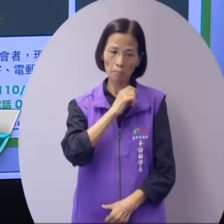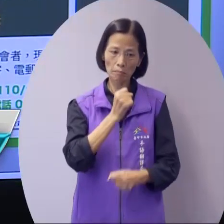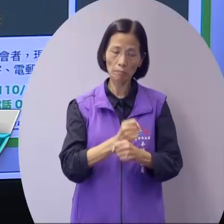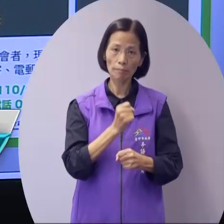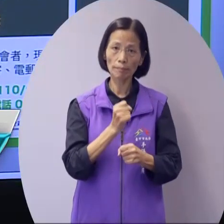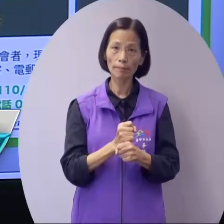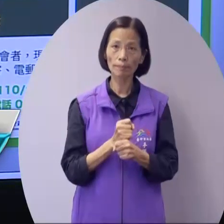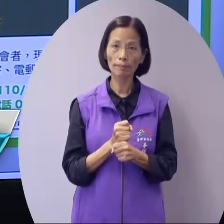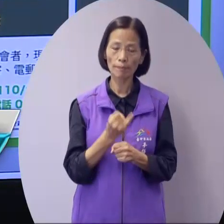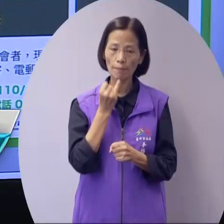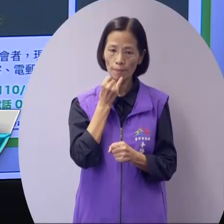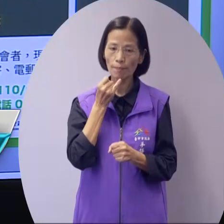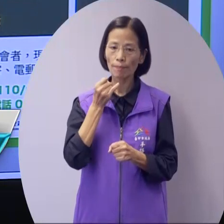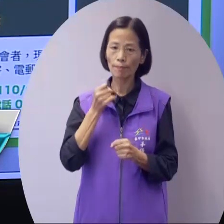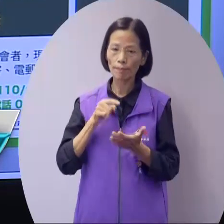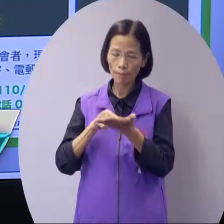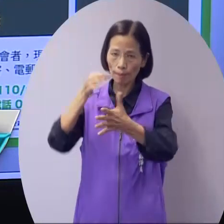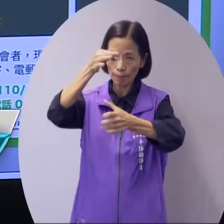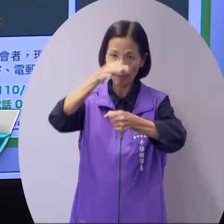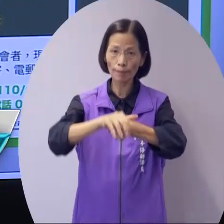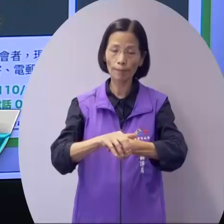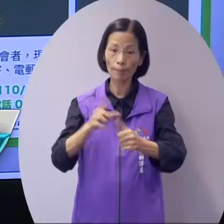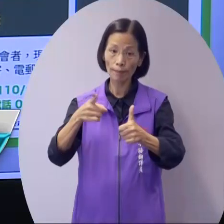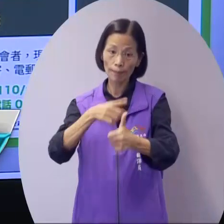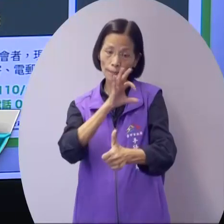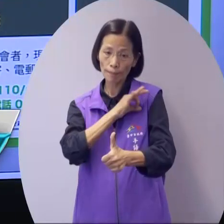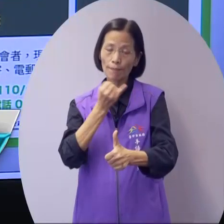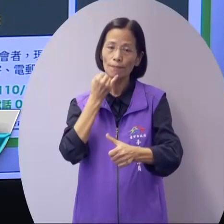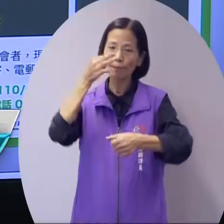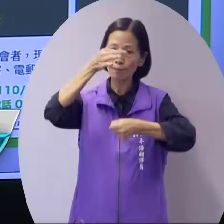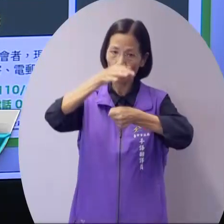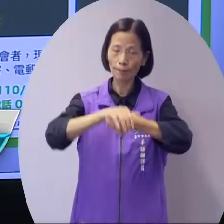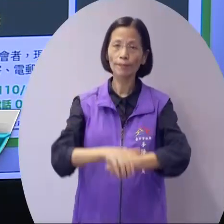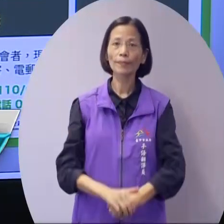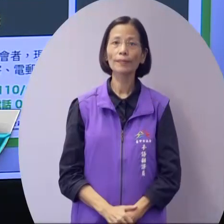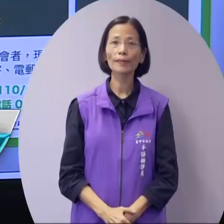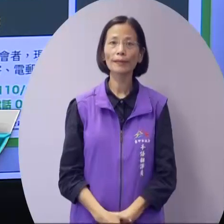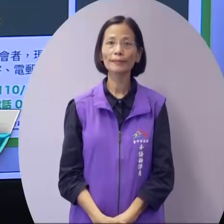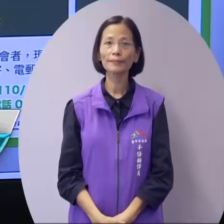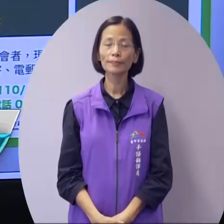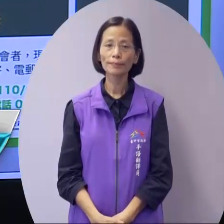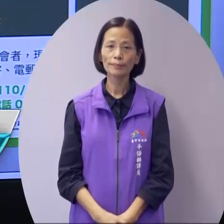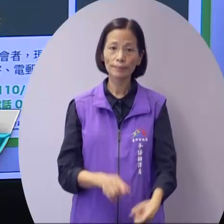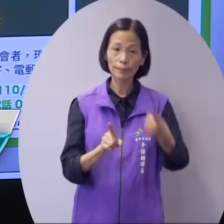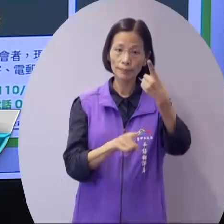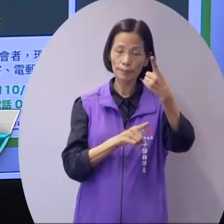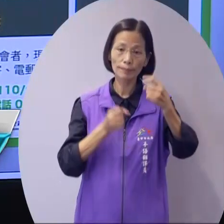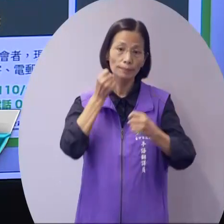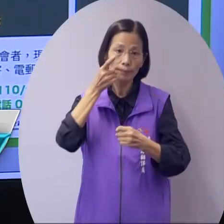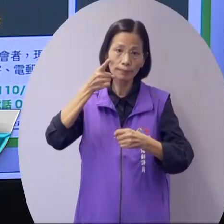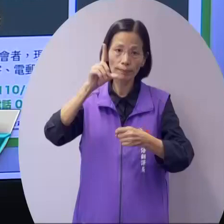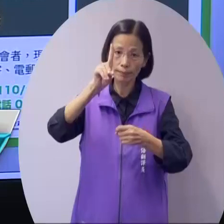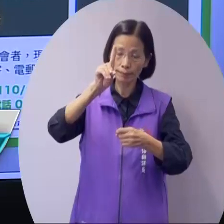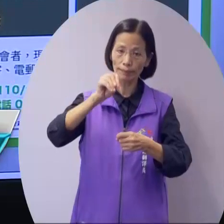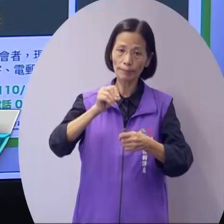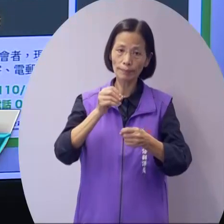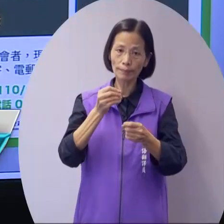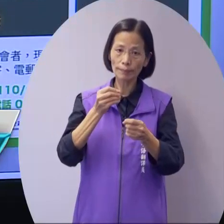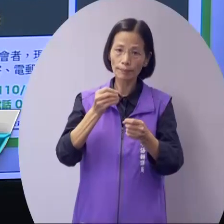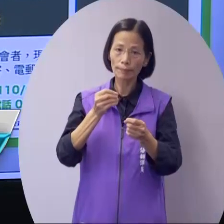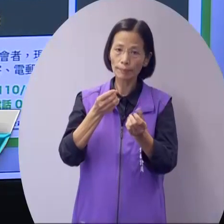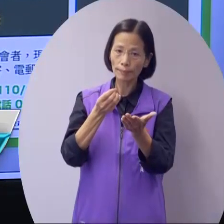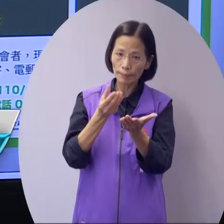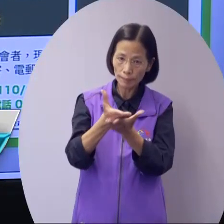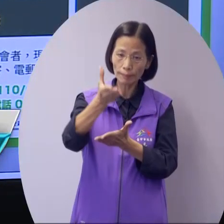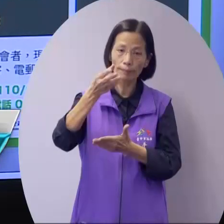作业的甲类会员，这部分是每人每月10000元，那一次发放